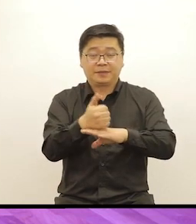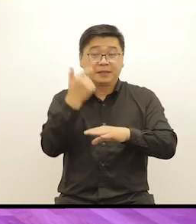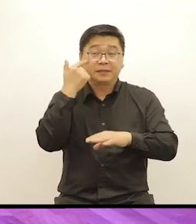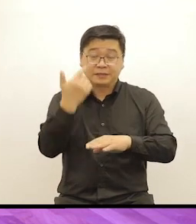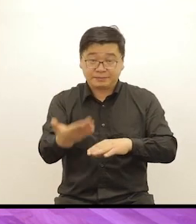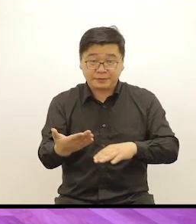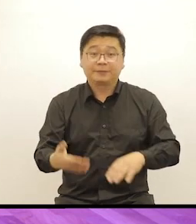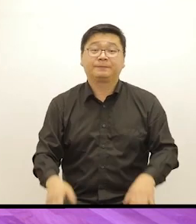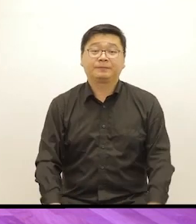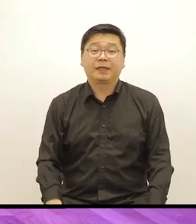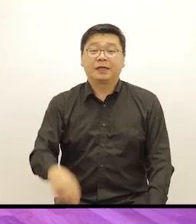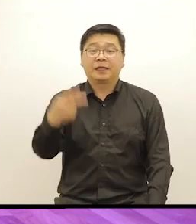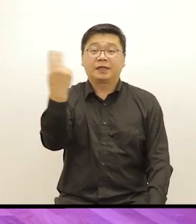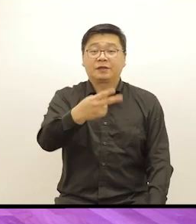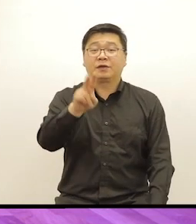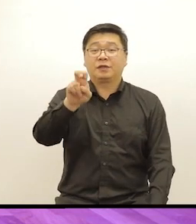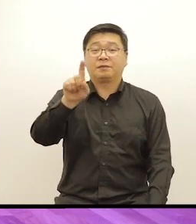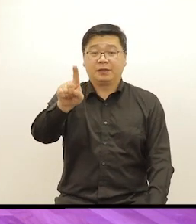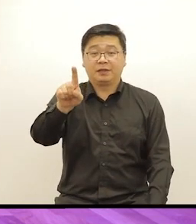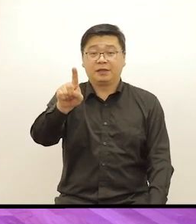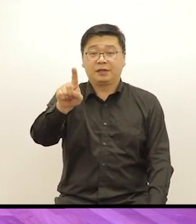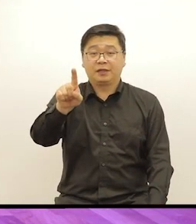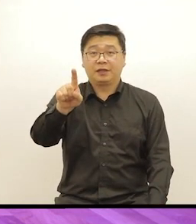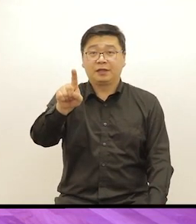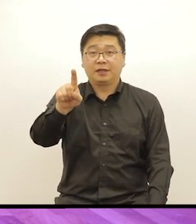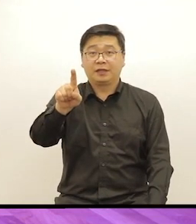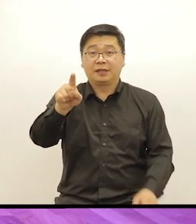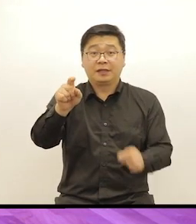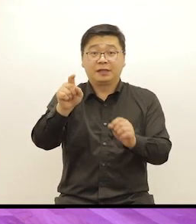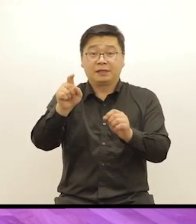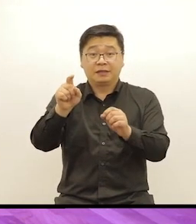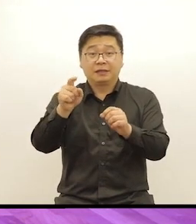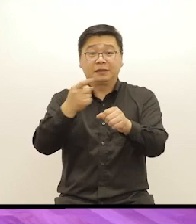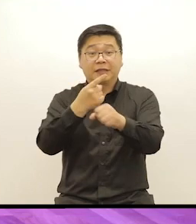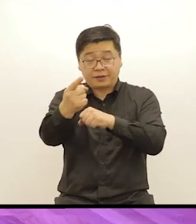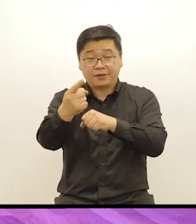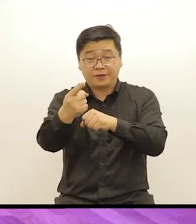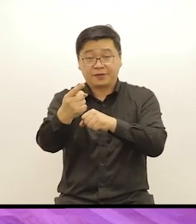마지막 질문인데요. 2021년을 앞두고 있습니다.